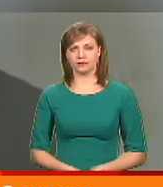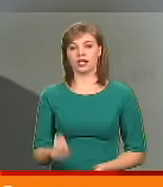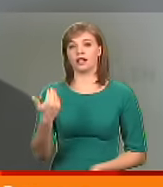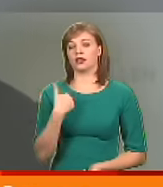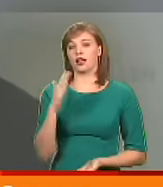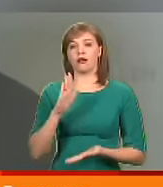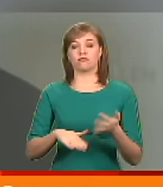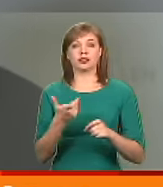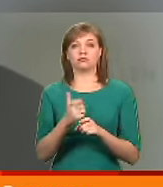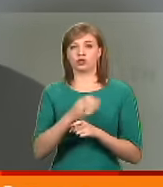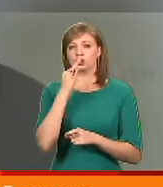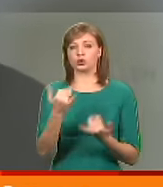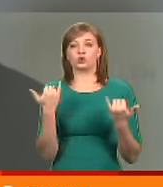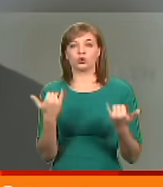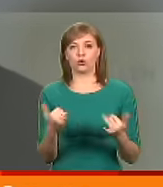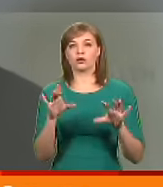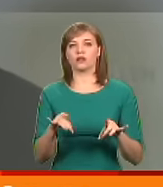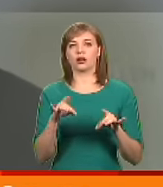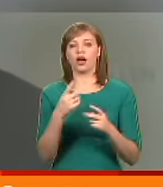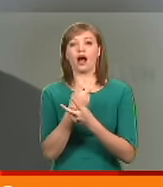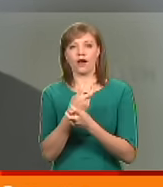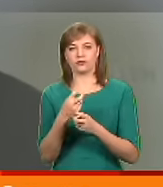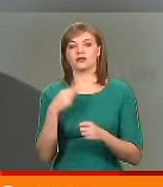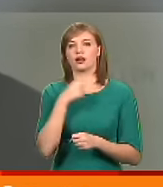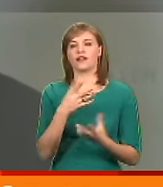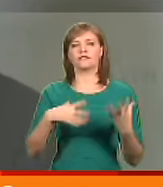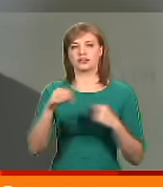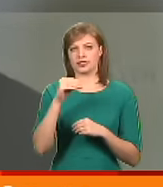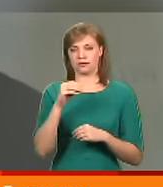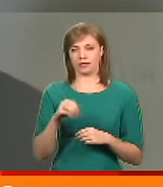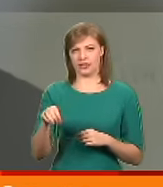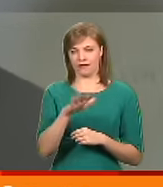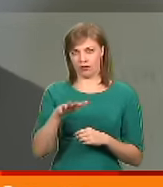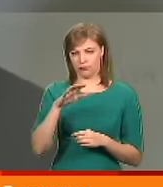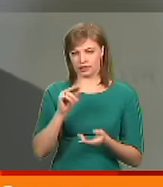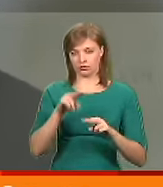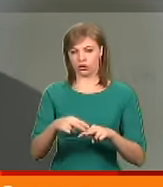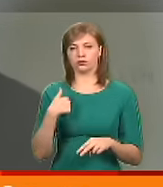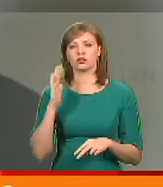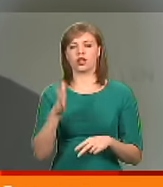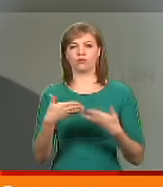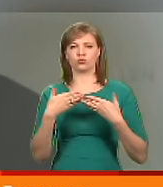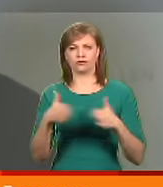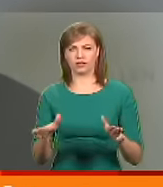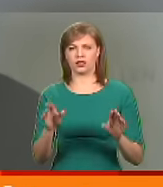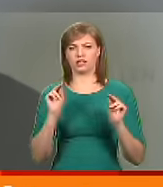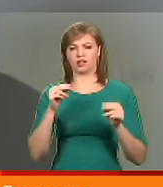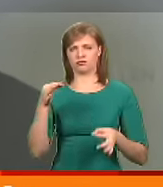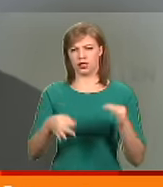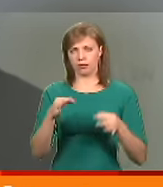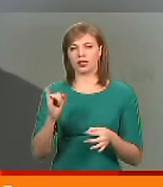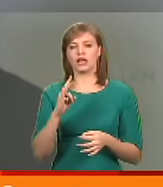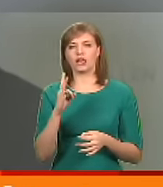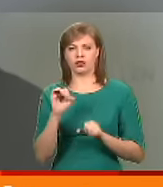Я без перебільшення заявляю, сьогодні Австрія подає сигнал усім європейським столицям. Я буду відкритим, ліберальним і